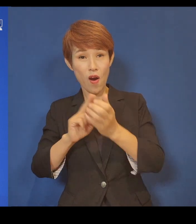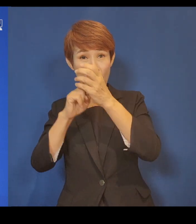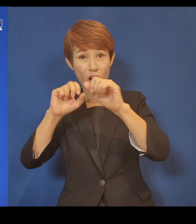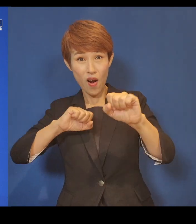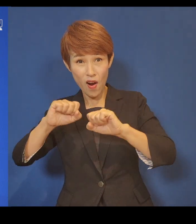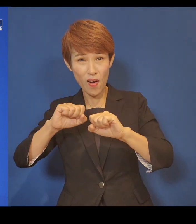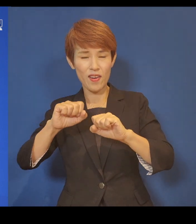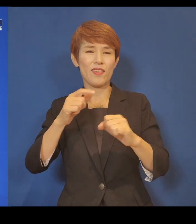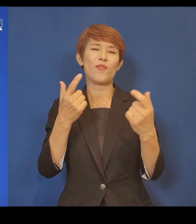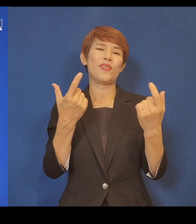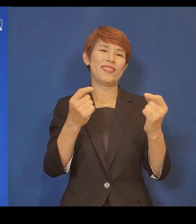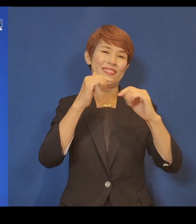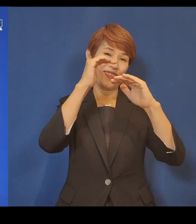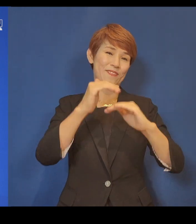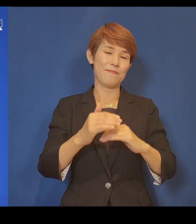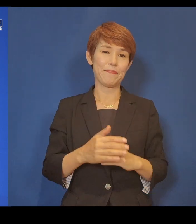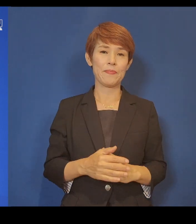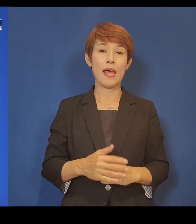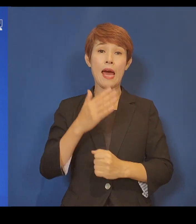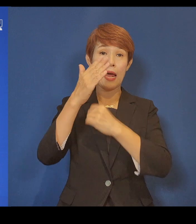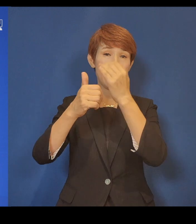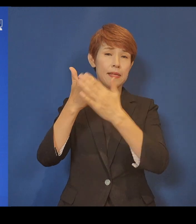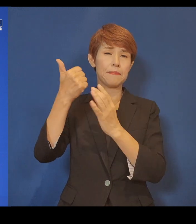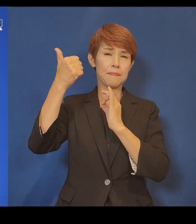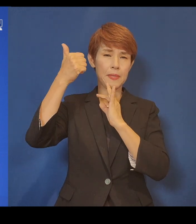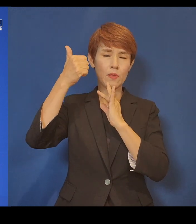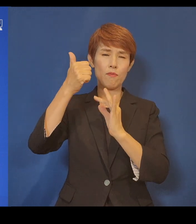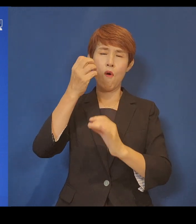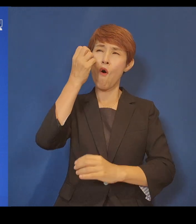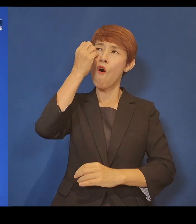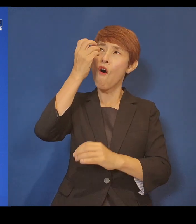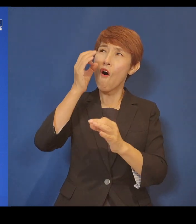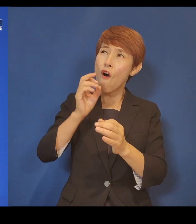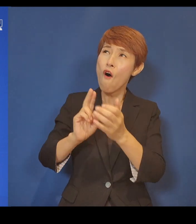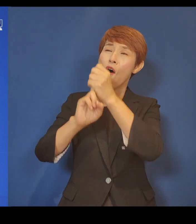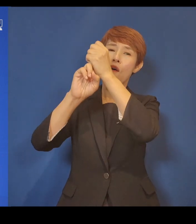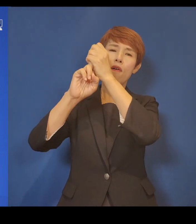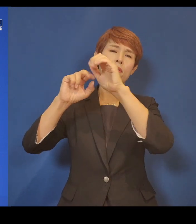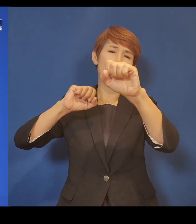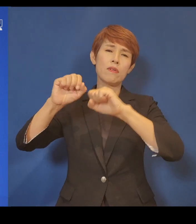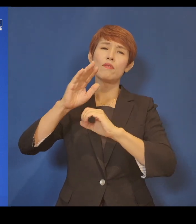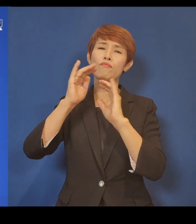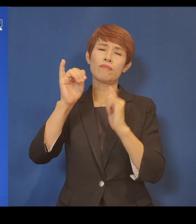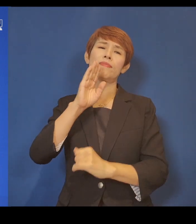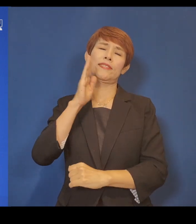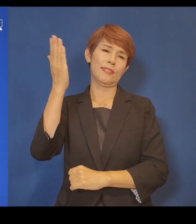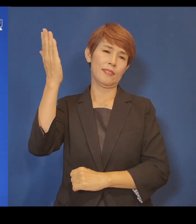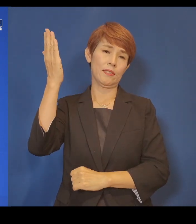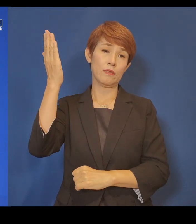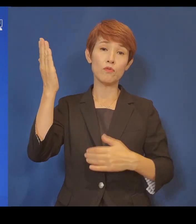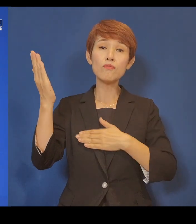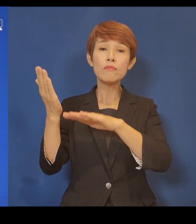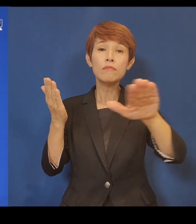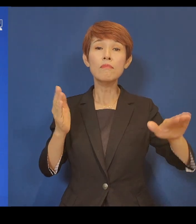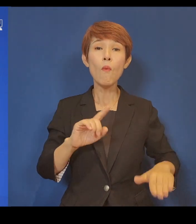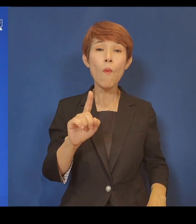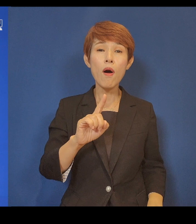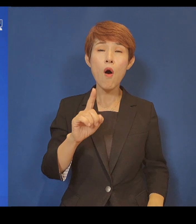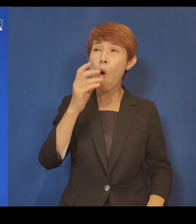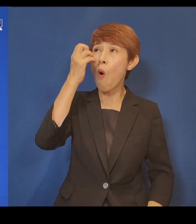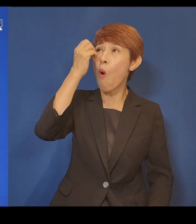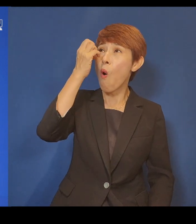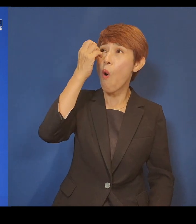오직 하나님 홀로 기이하고 놀랄 만한 일을 행하실 뿐이고, 우리가 할 일은